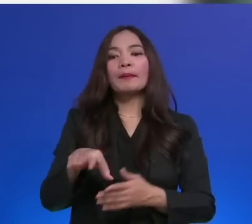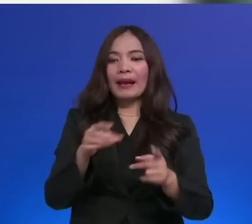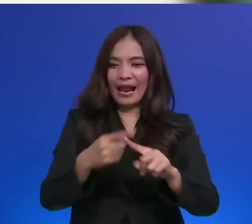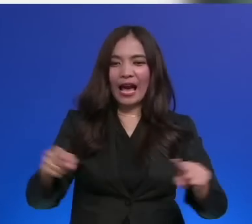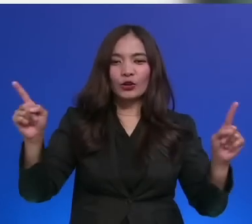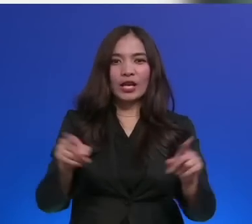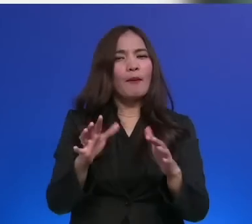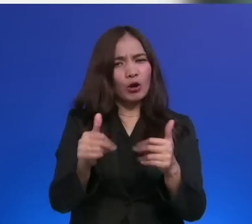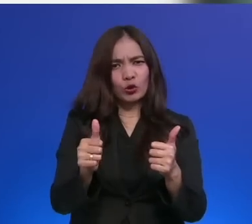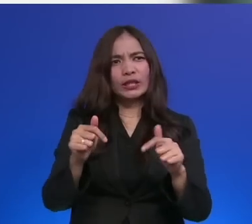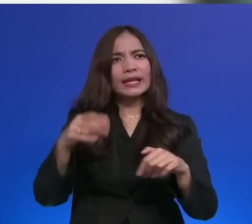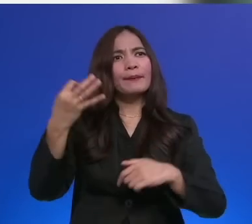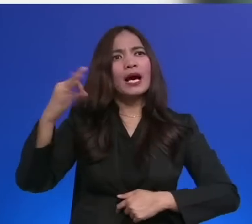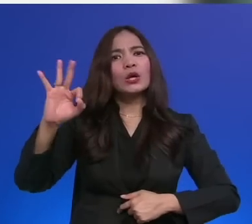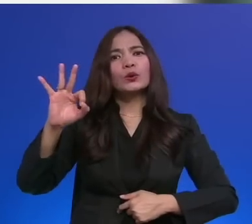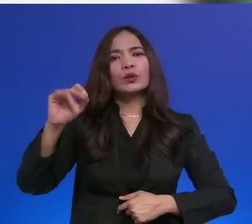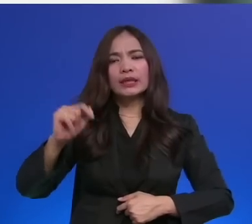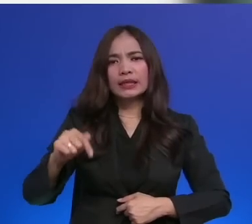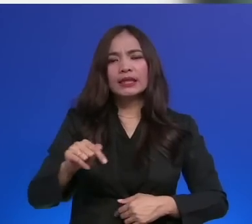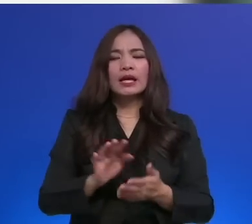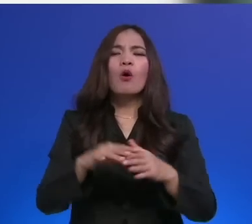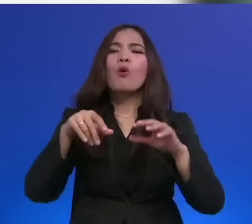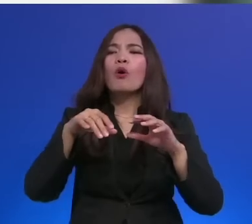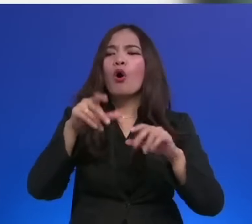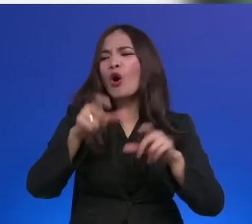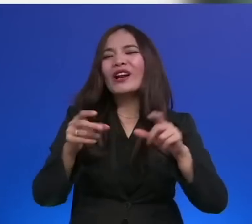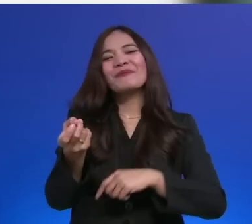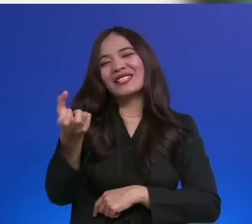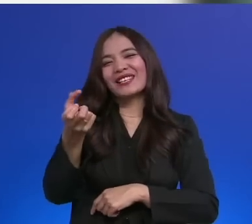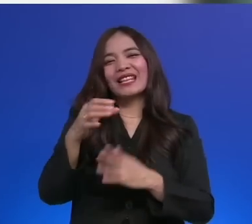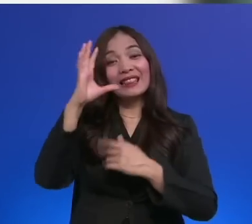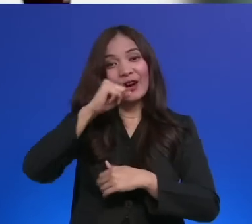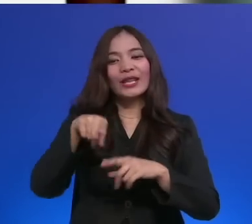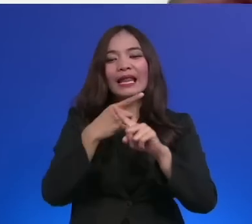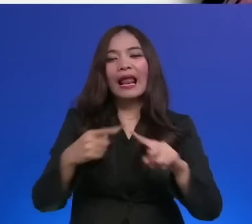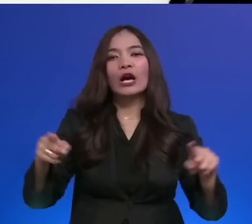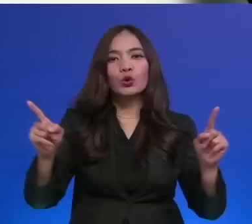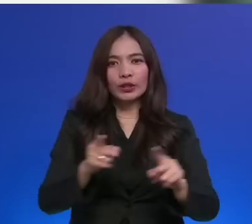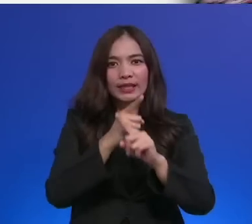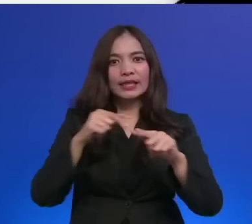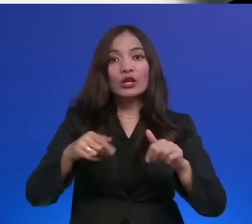ya, walaupun ini baru dan memang belum banyak orang tahu ya.